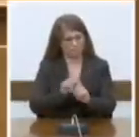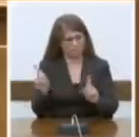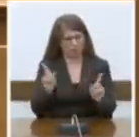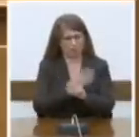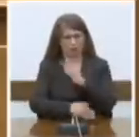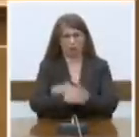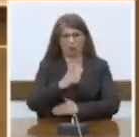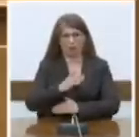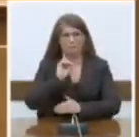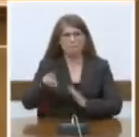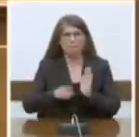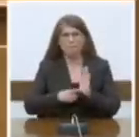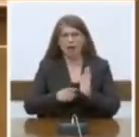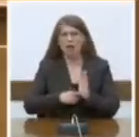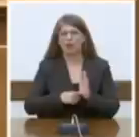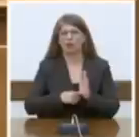λαθρέμποροι νίκησαν την ΑΔΕ.